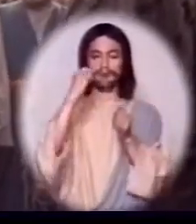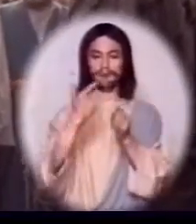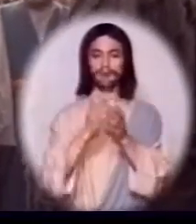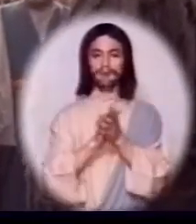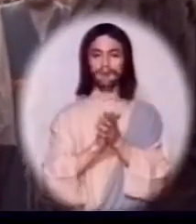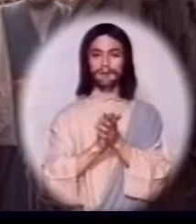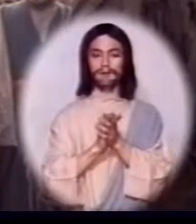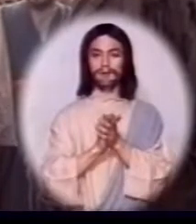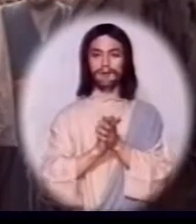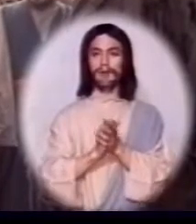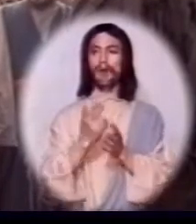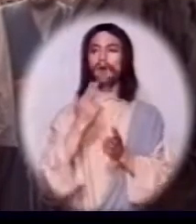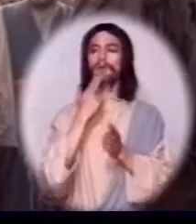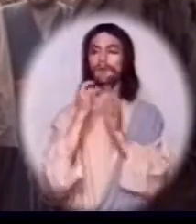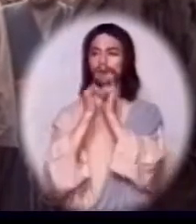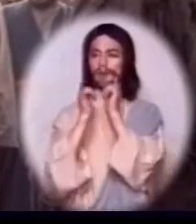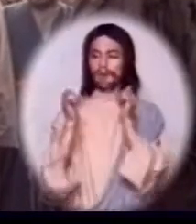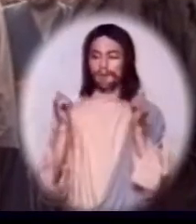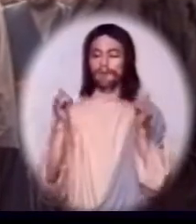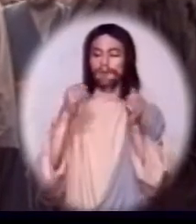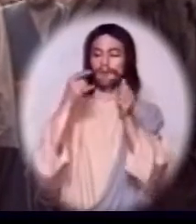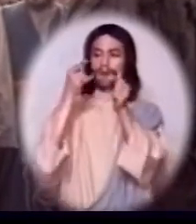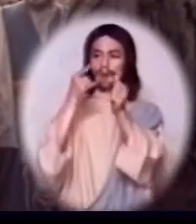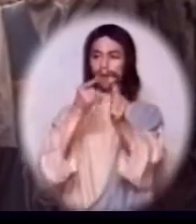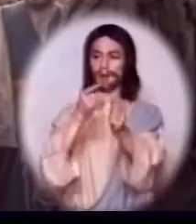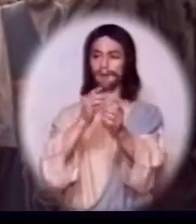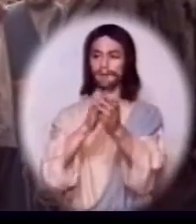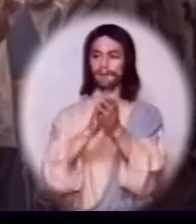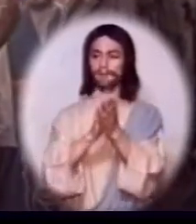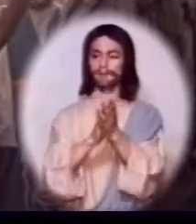사람은 없는 사람에게